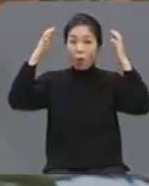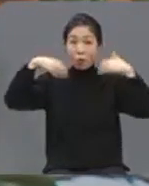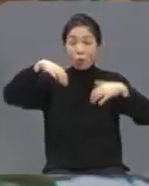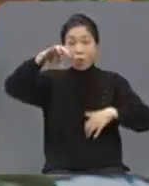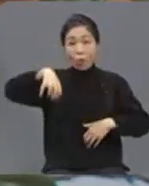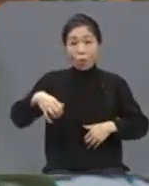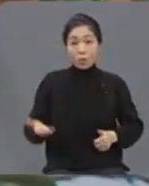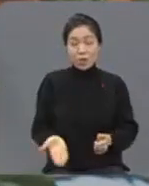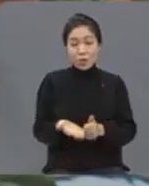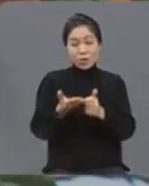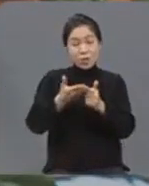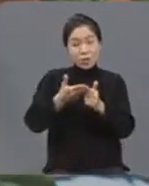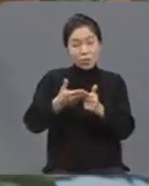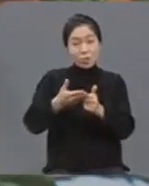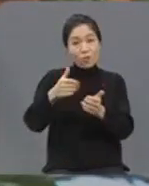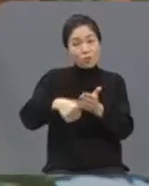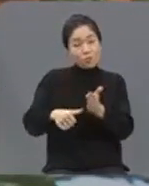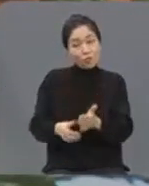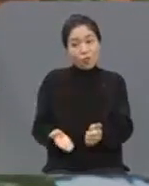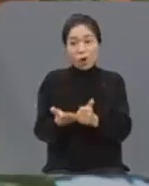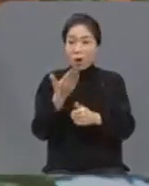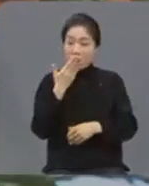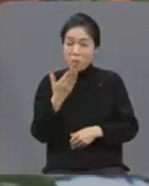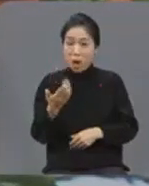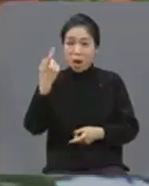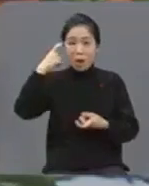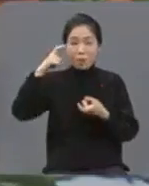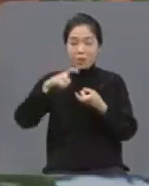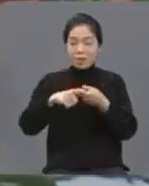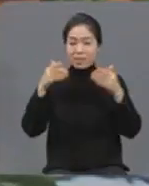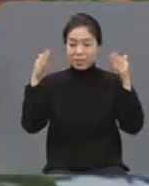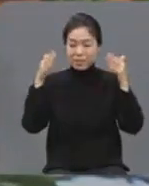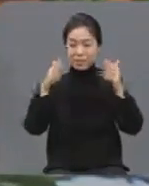있을지 관심입니다 최정민 기자의 보도입니다